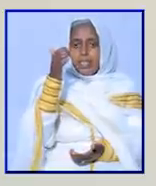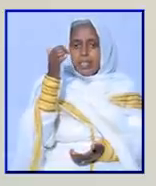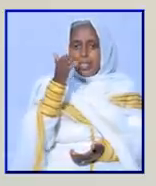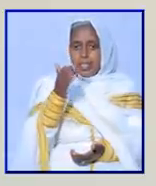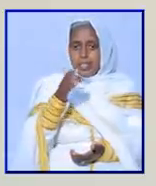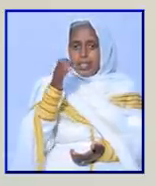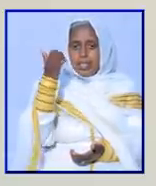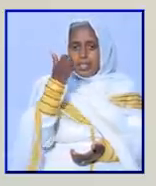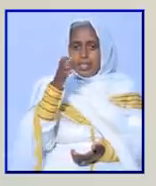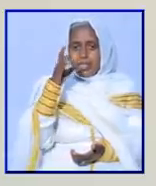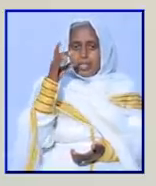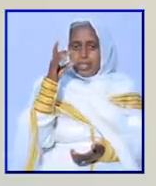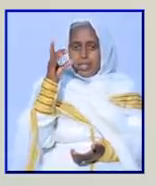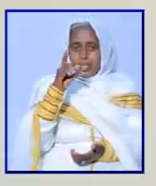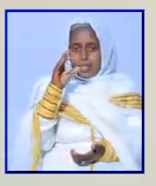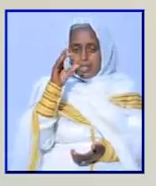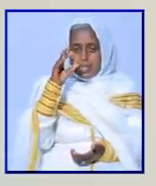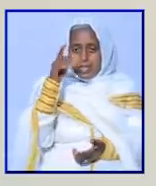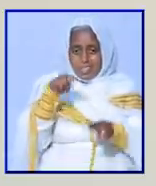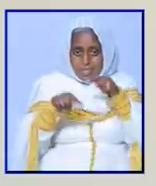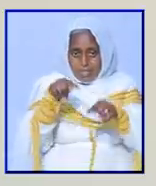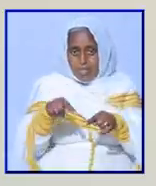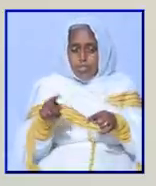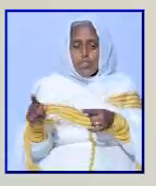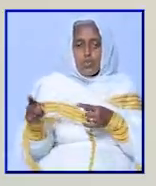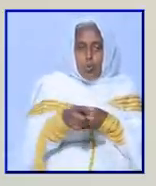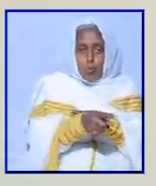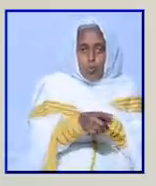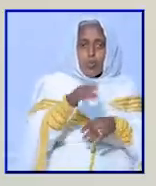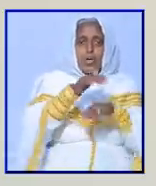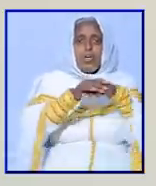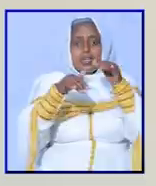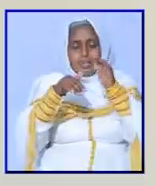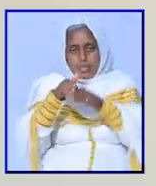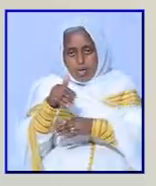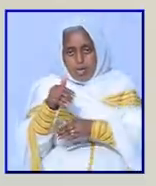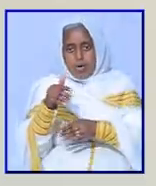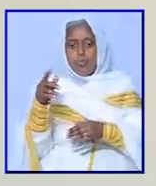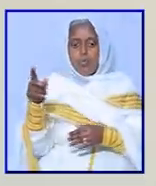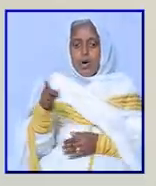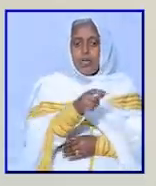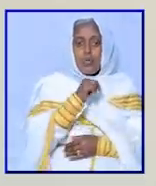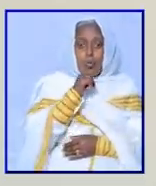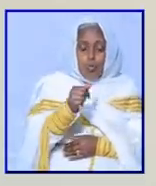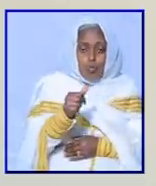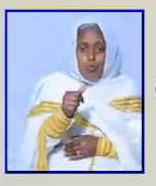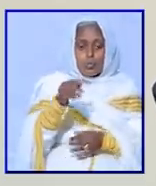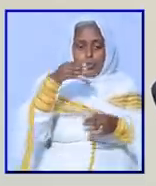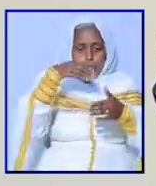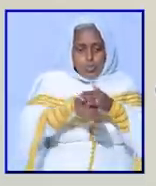እግር ኢኮንኩ እደ ወኢኮንኩ ሙስተ ነፍስት